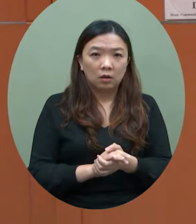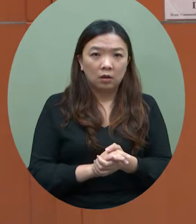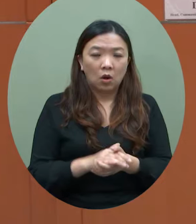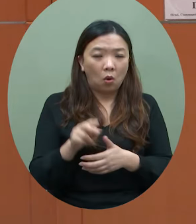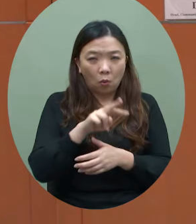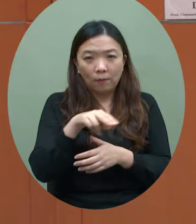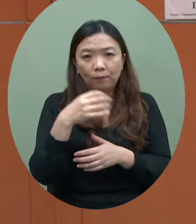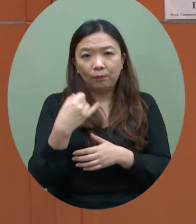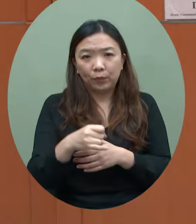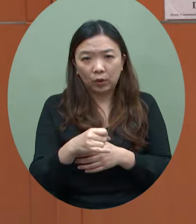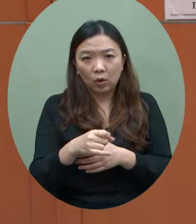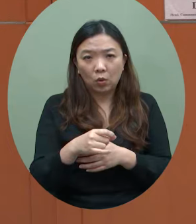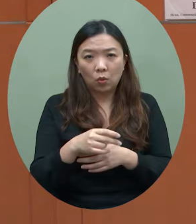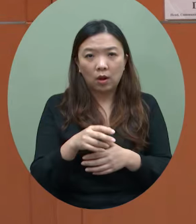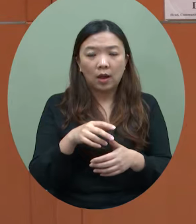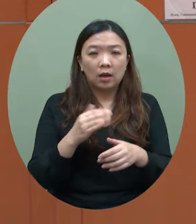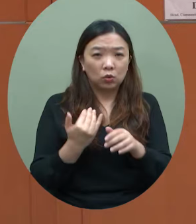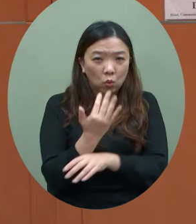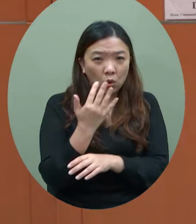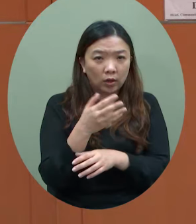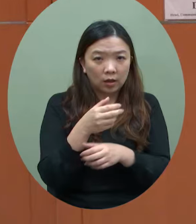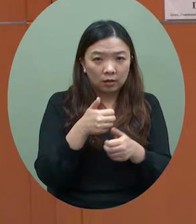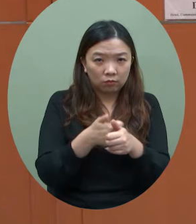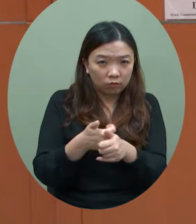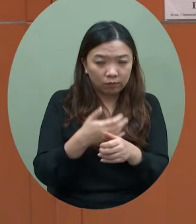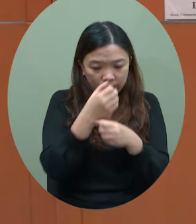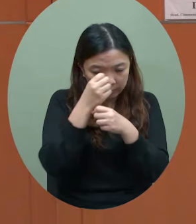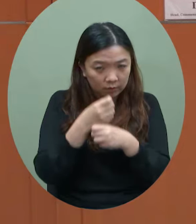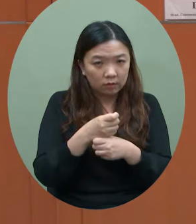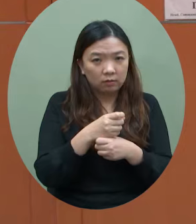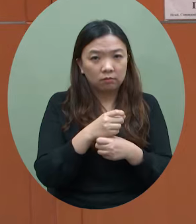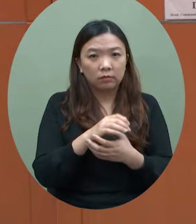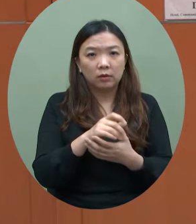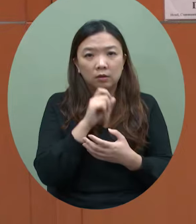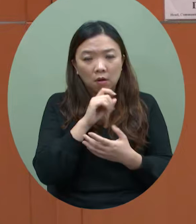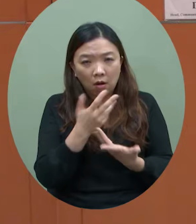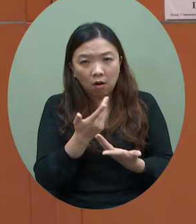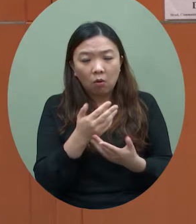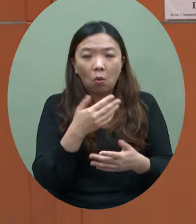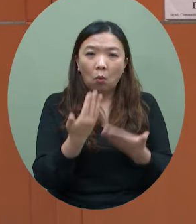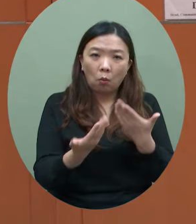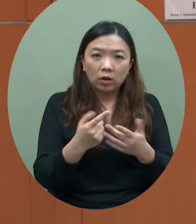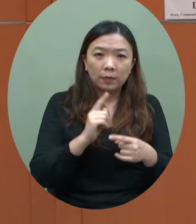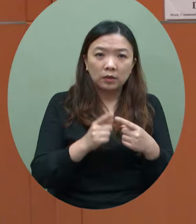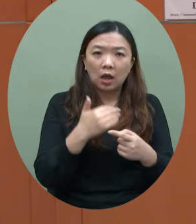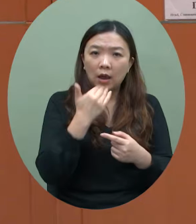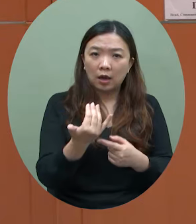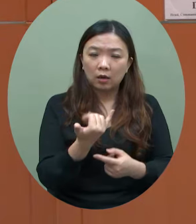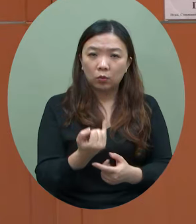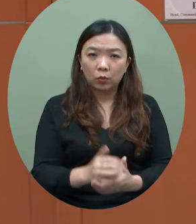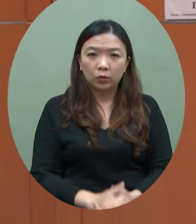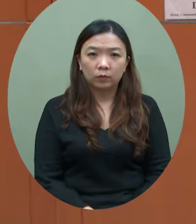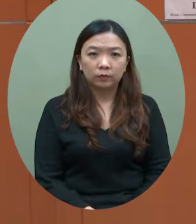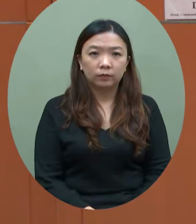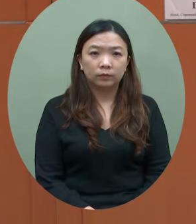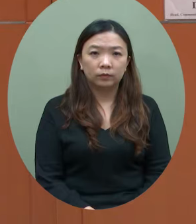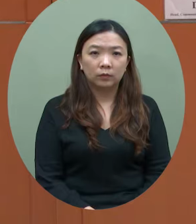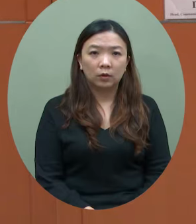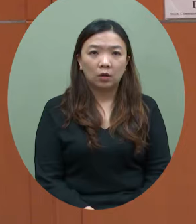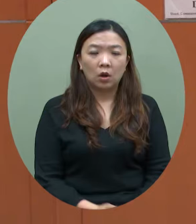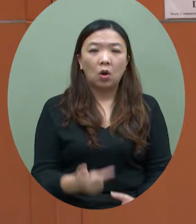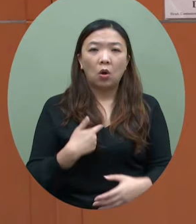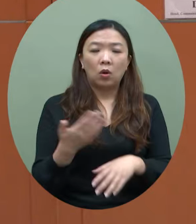案啦，咁其實當局跟進咗未咧？會唔會考慮作出呢個起訴咧？唔該。 我頭先望